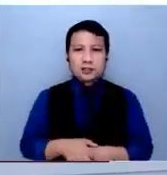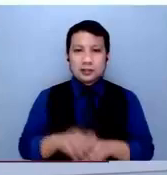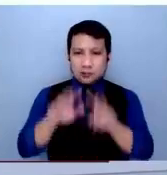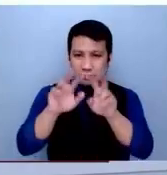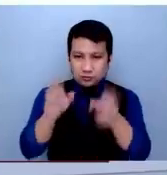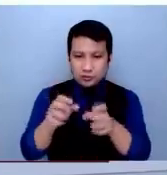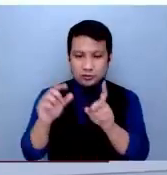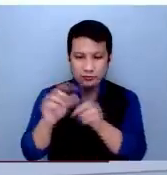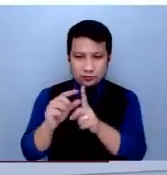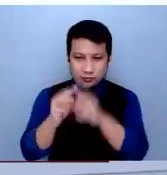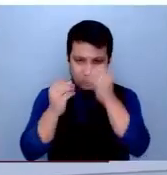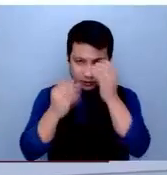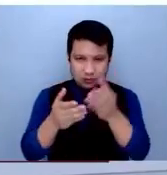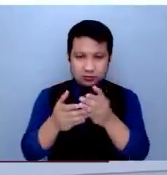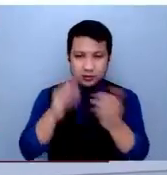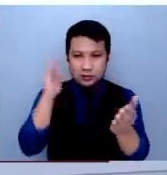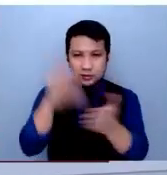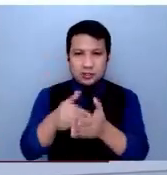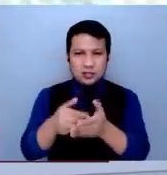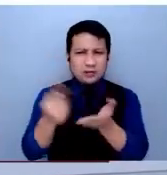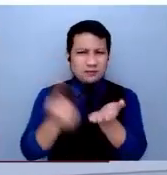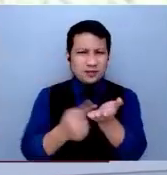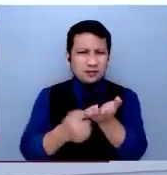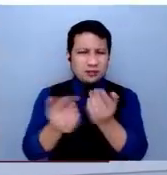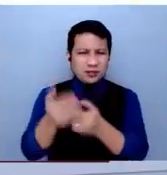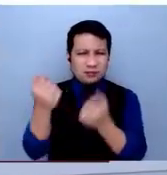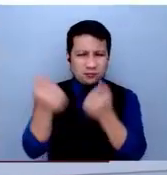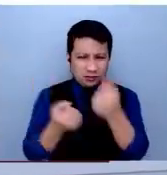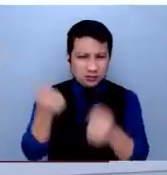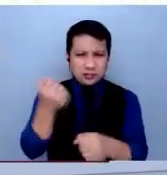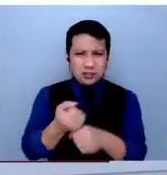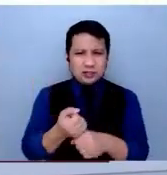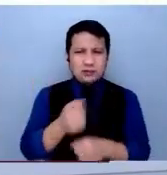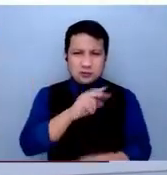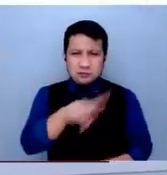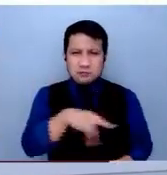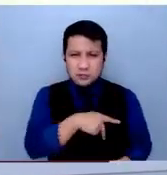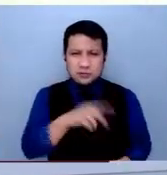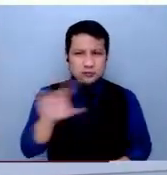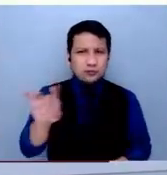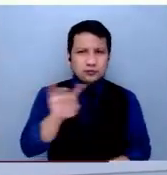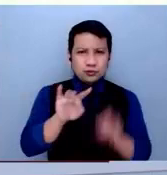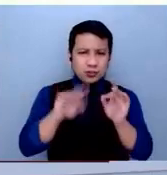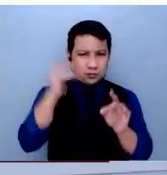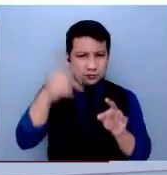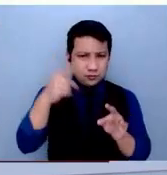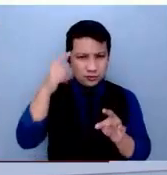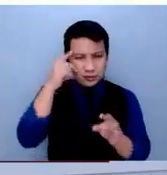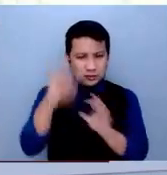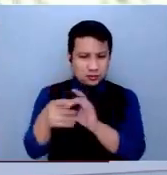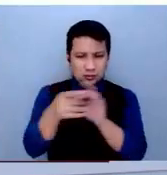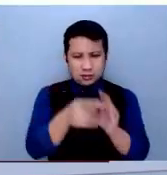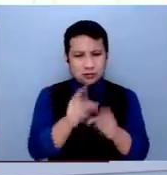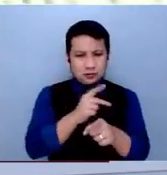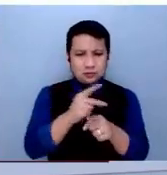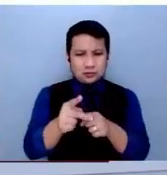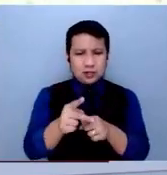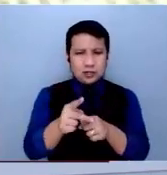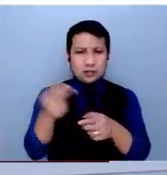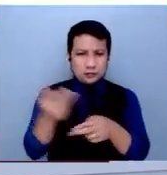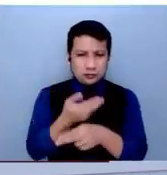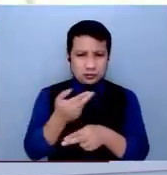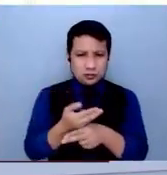vaccine din ang naging sentro ng mga debate ngayong taon tungkol sa personal choice, political affiliation, professional regulations,